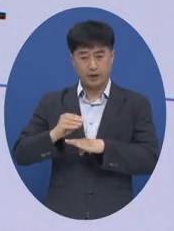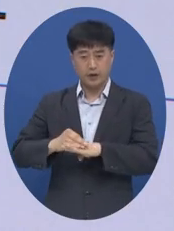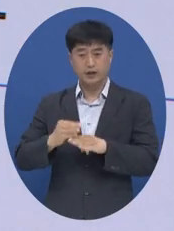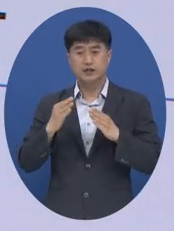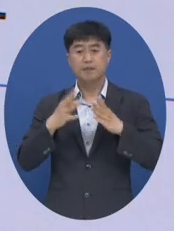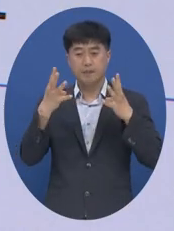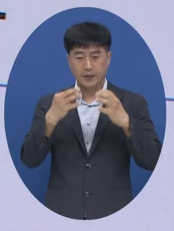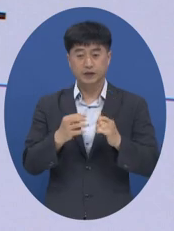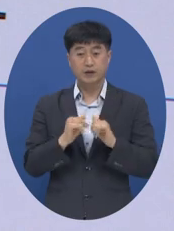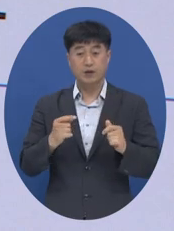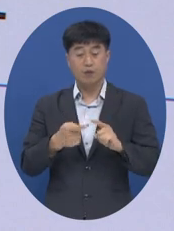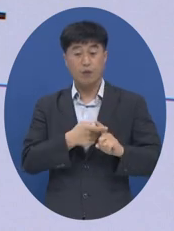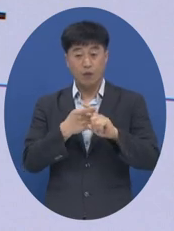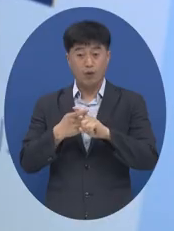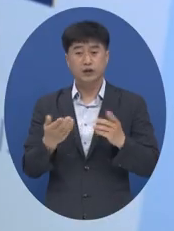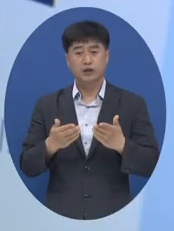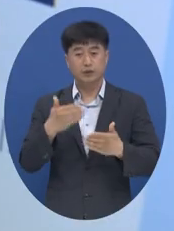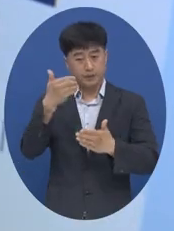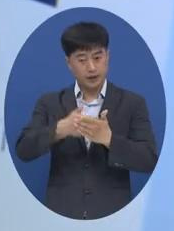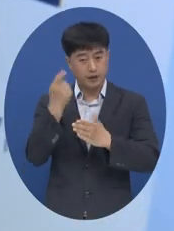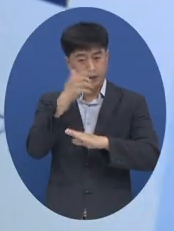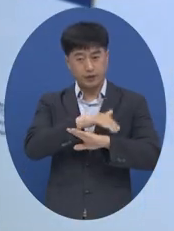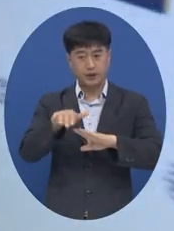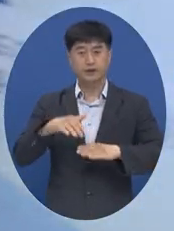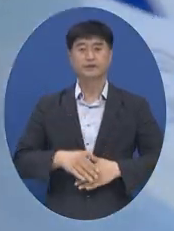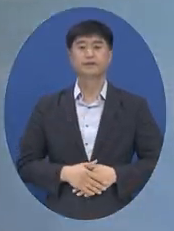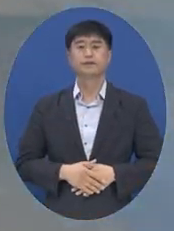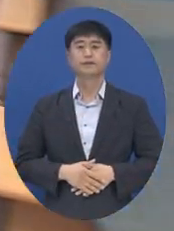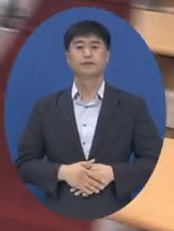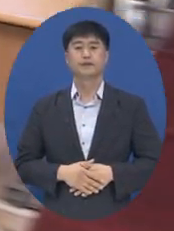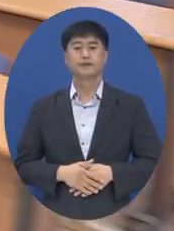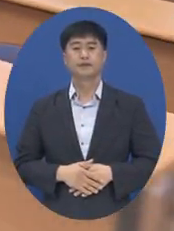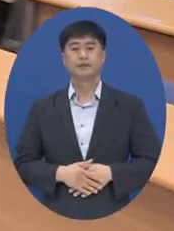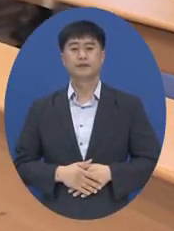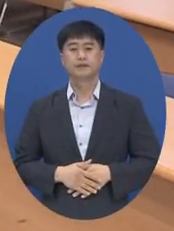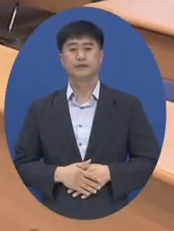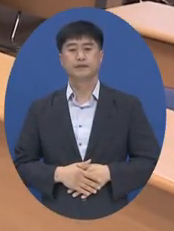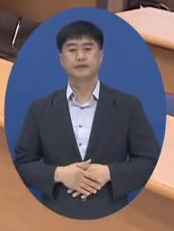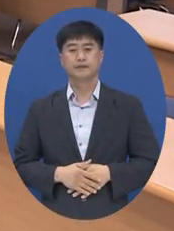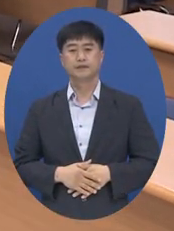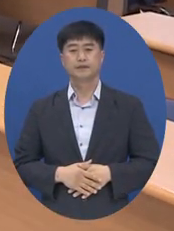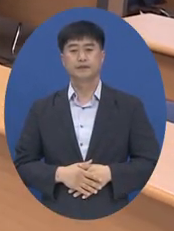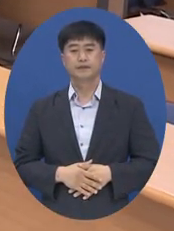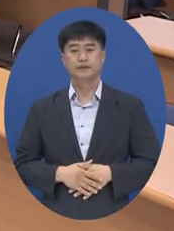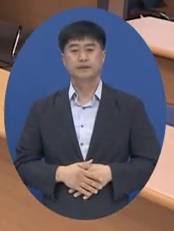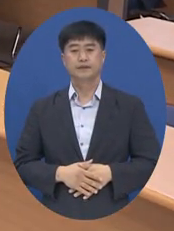다주택자를 관련 업무에서 배제할 방침입니다. 경기지TV 구영슬입니다.